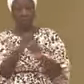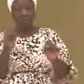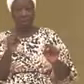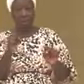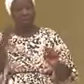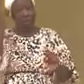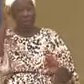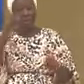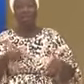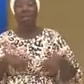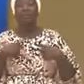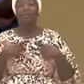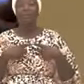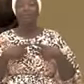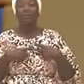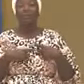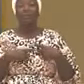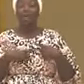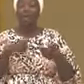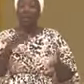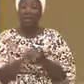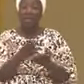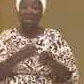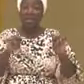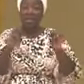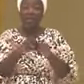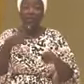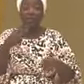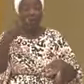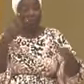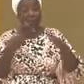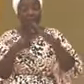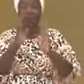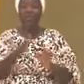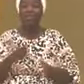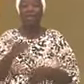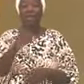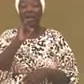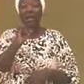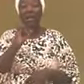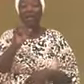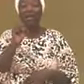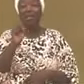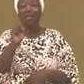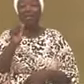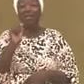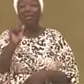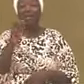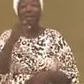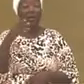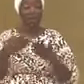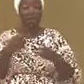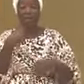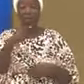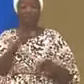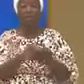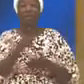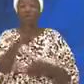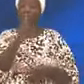sa vie mais le prophète te dire que tu mourras